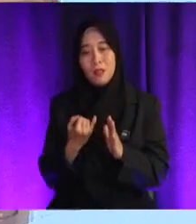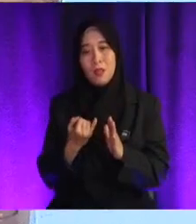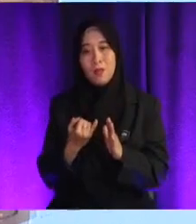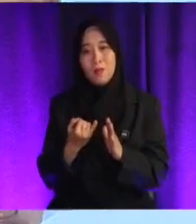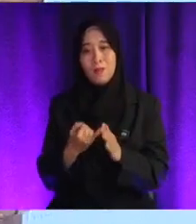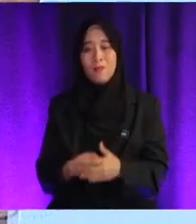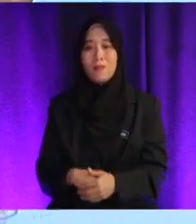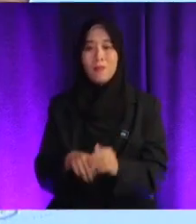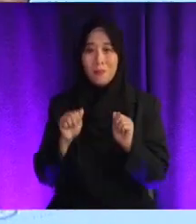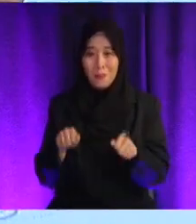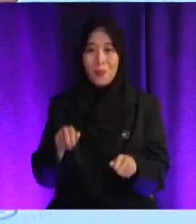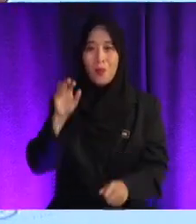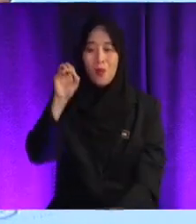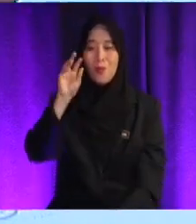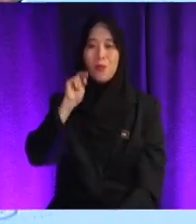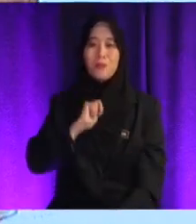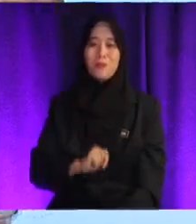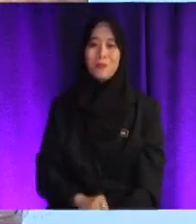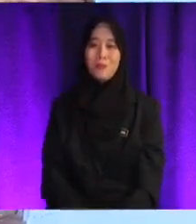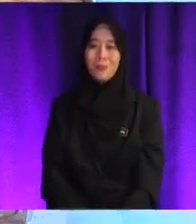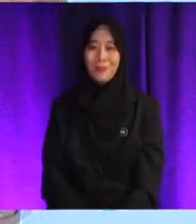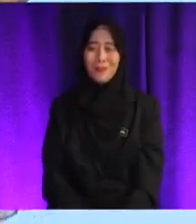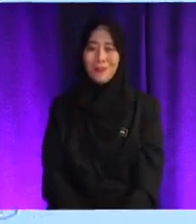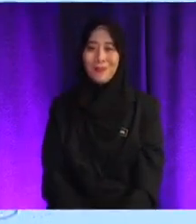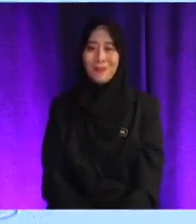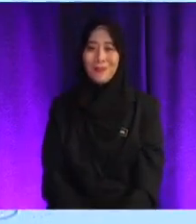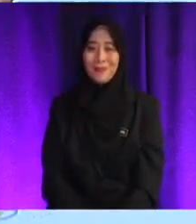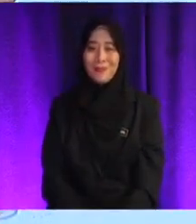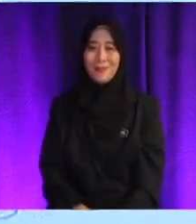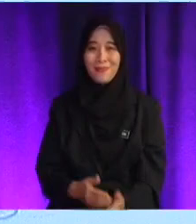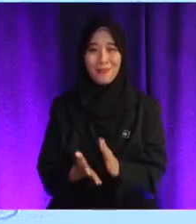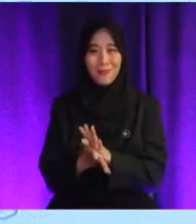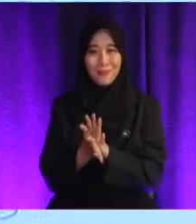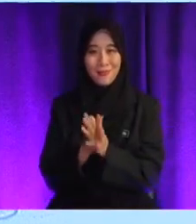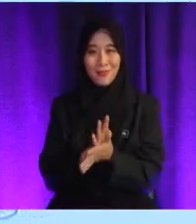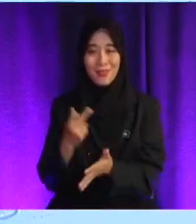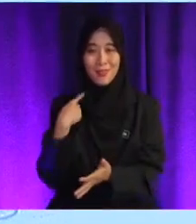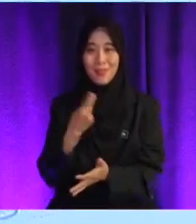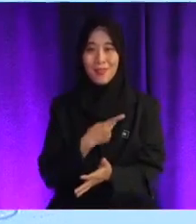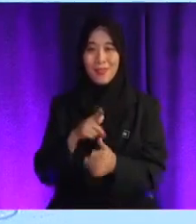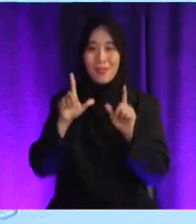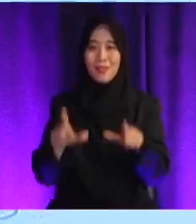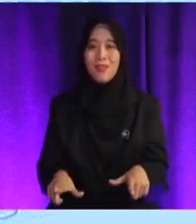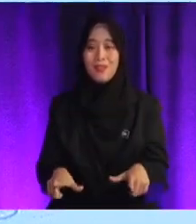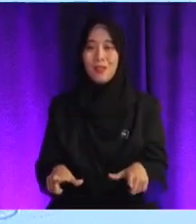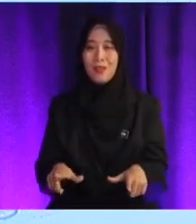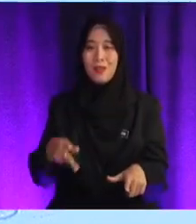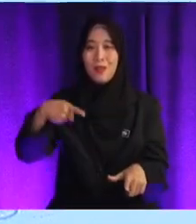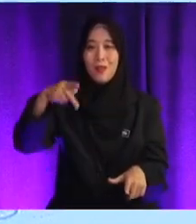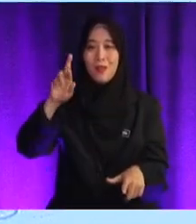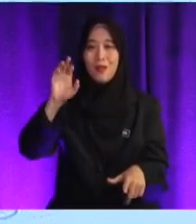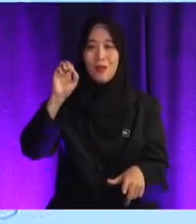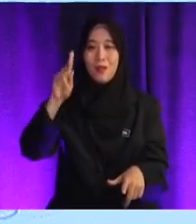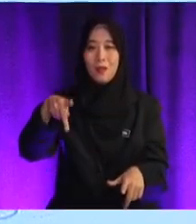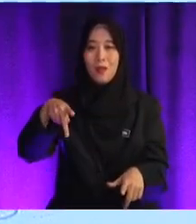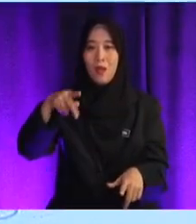cikgu? Boleh. Okey. Cikgu, ya kan, cikgu? Okey. Jadi kita nak letak kita punya prop merah dan juga prop